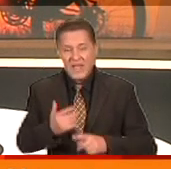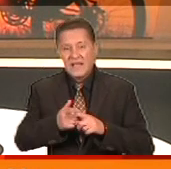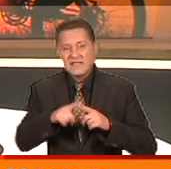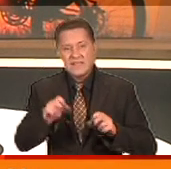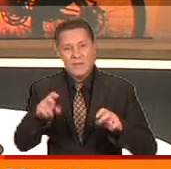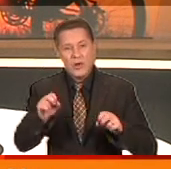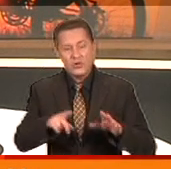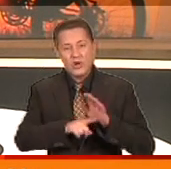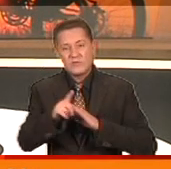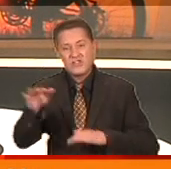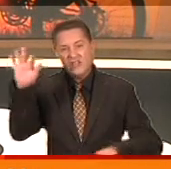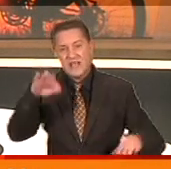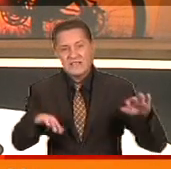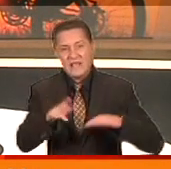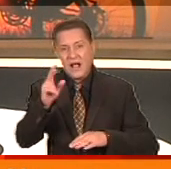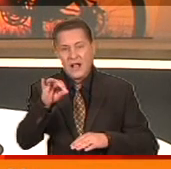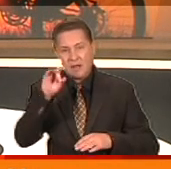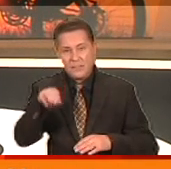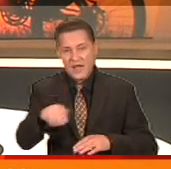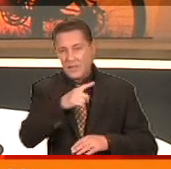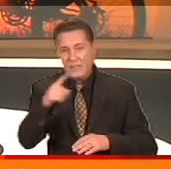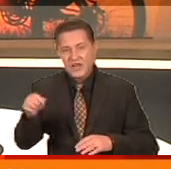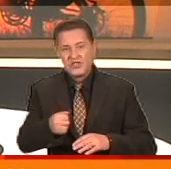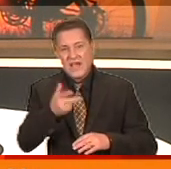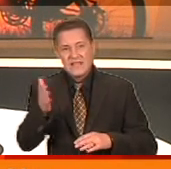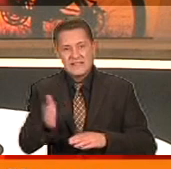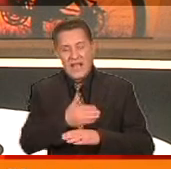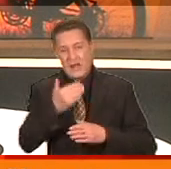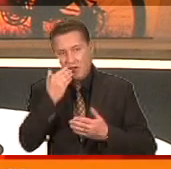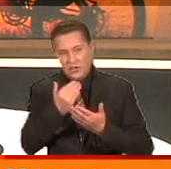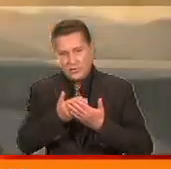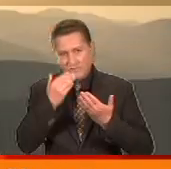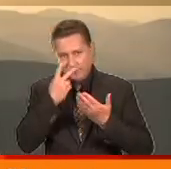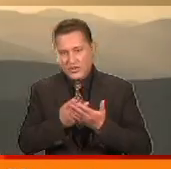пригоди розпочинаються з Карпат. Перша серія подорожніх нарисів до вашої уваги.